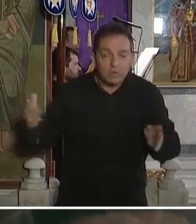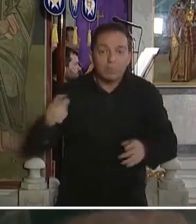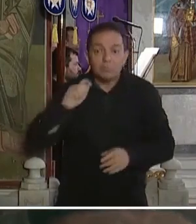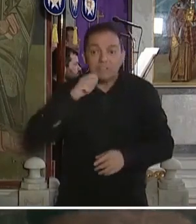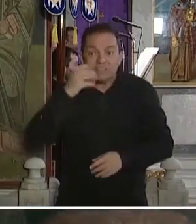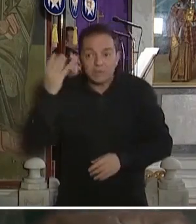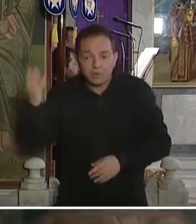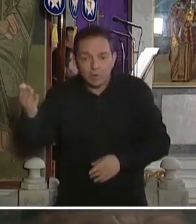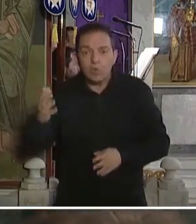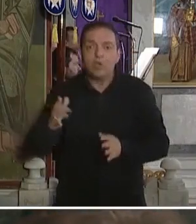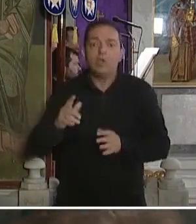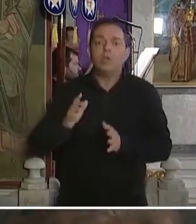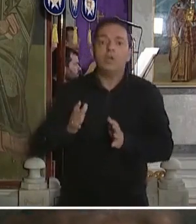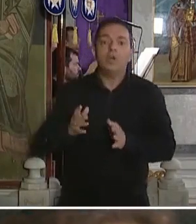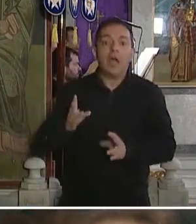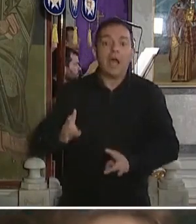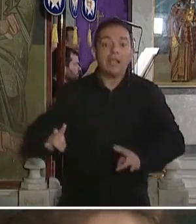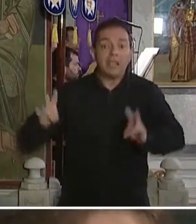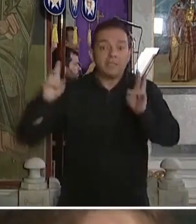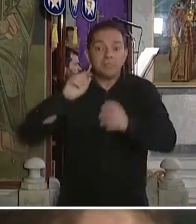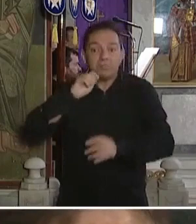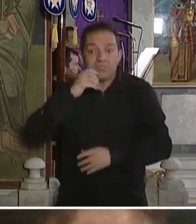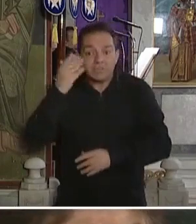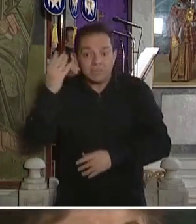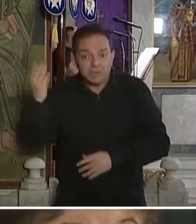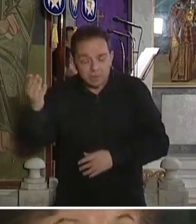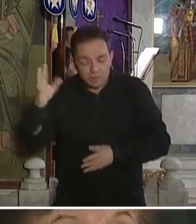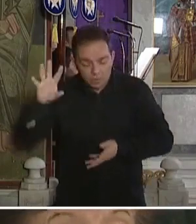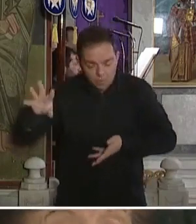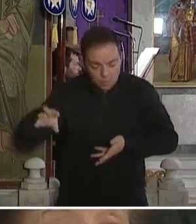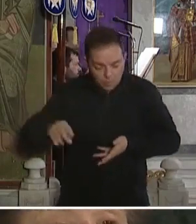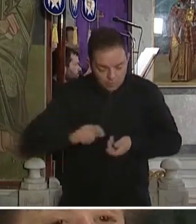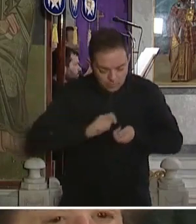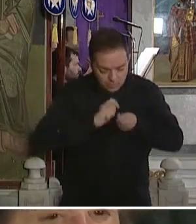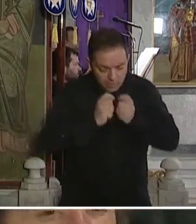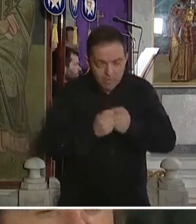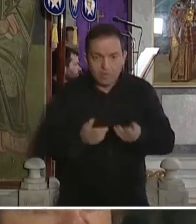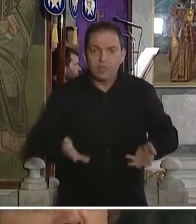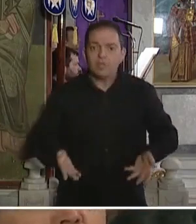της Αναστάσεως και το μυστήριο και της δικής του σωτηρίας.